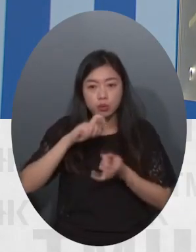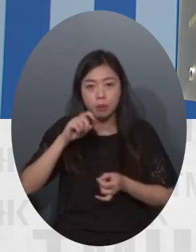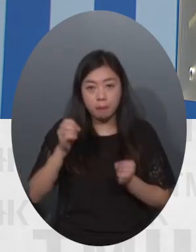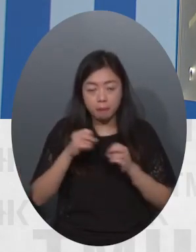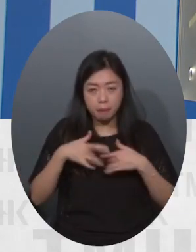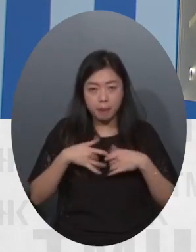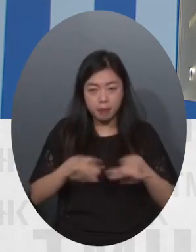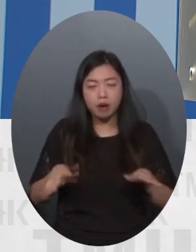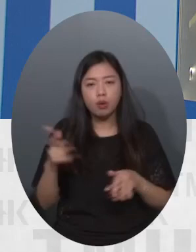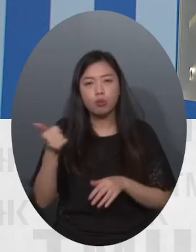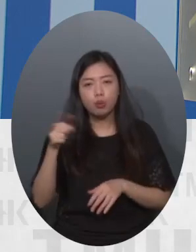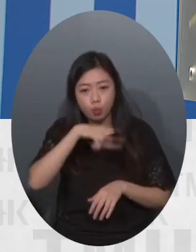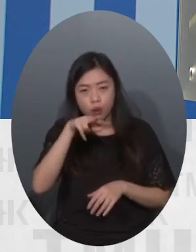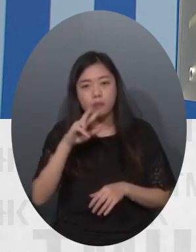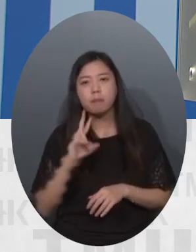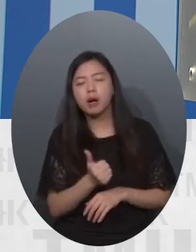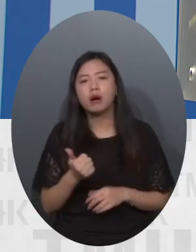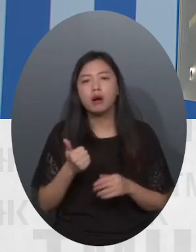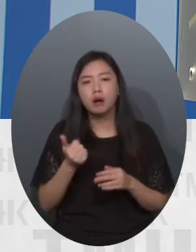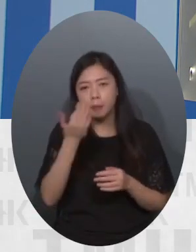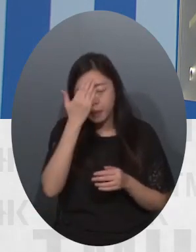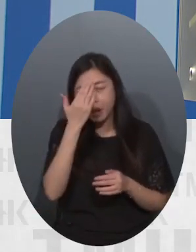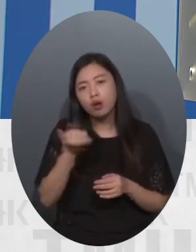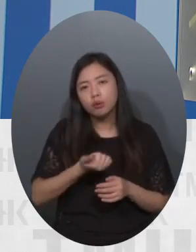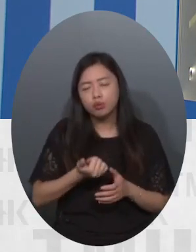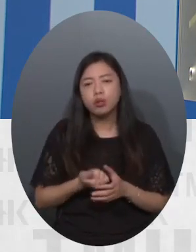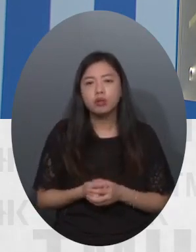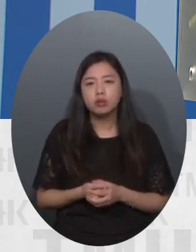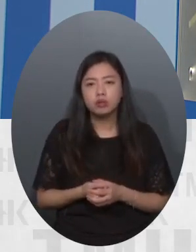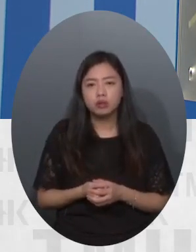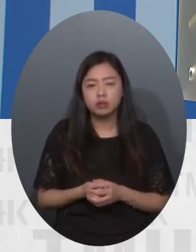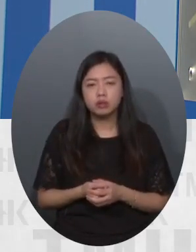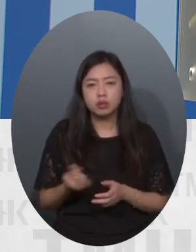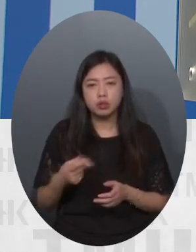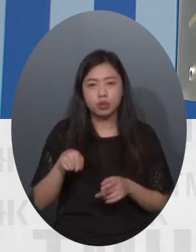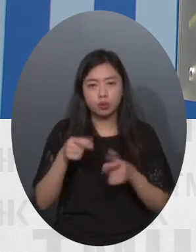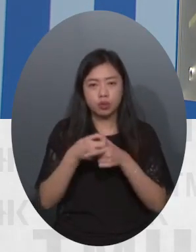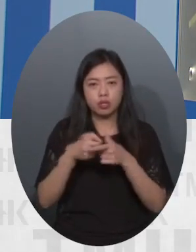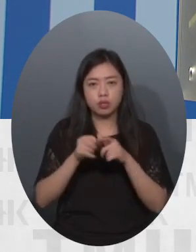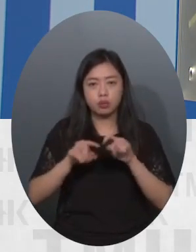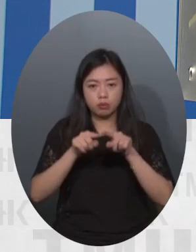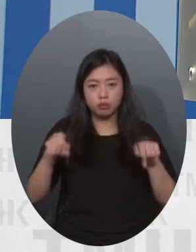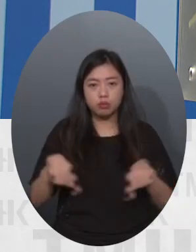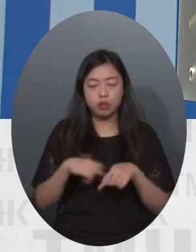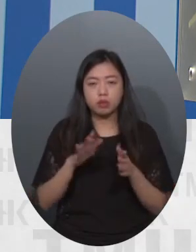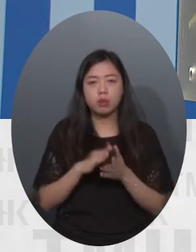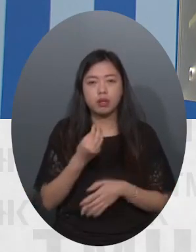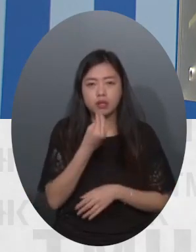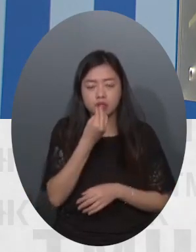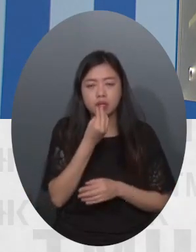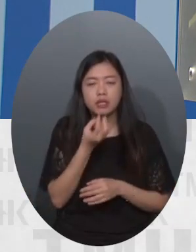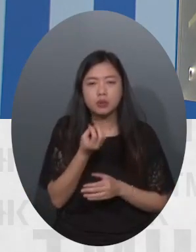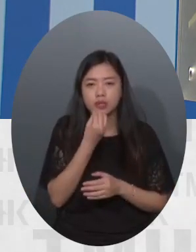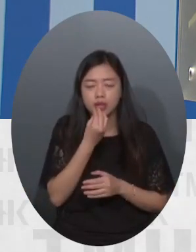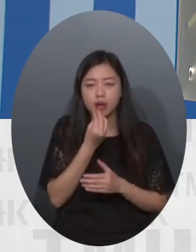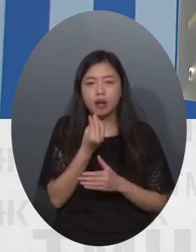三，公司已經在周年成員大會通函裡面提到，我們今年是不會派發茶點包，亦都